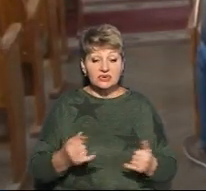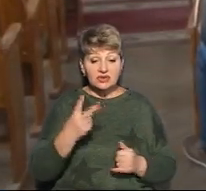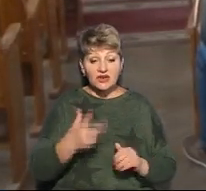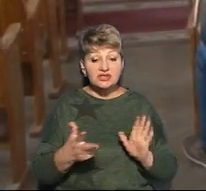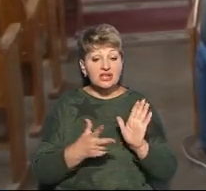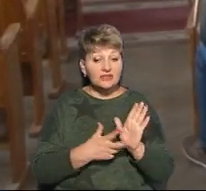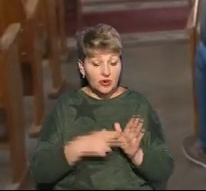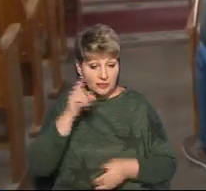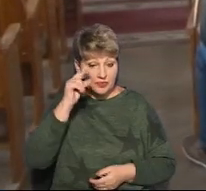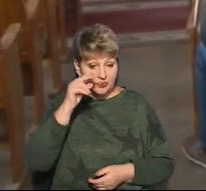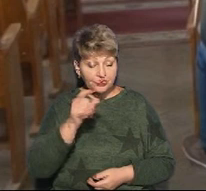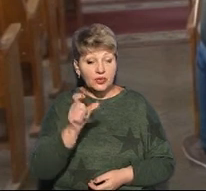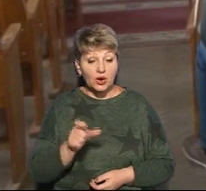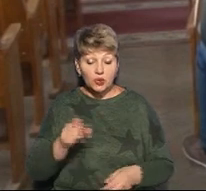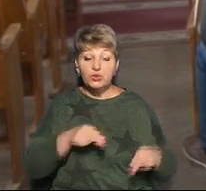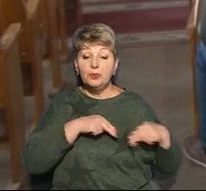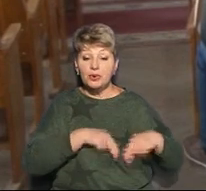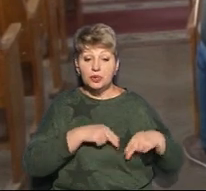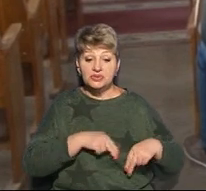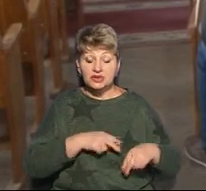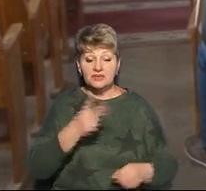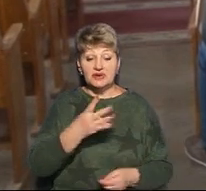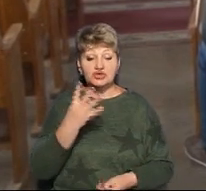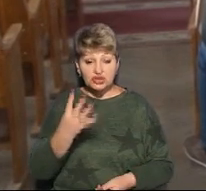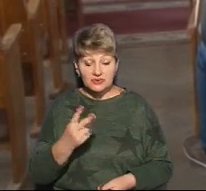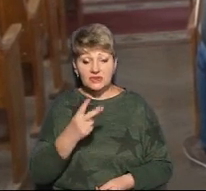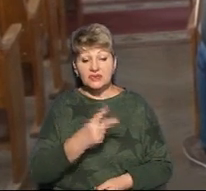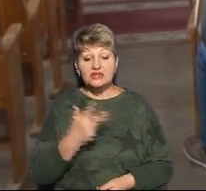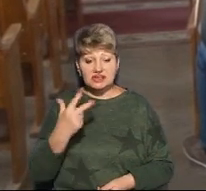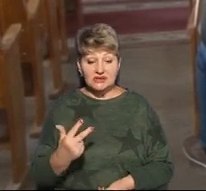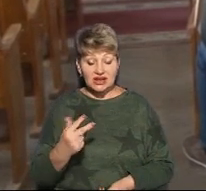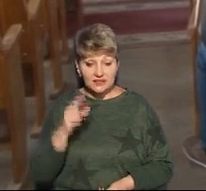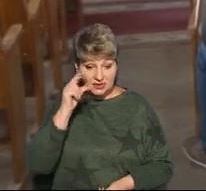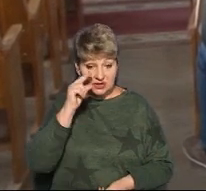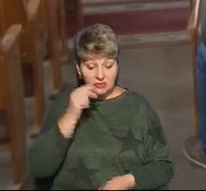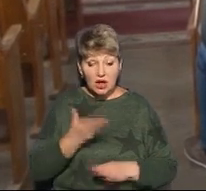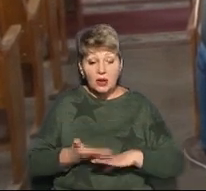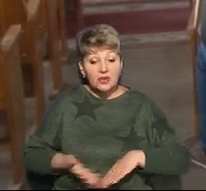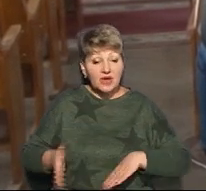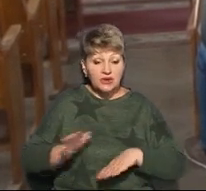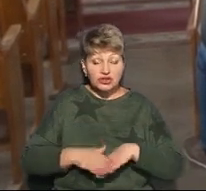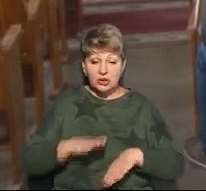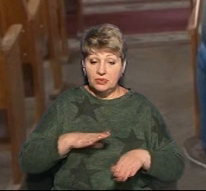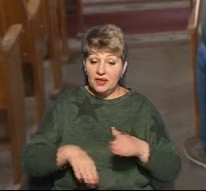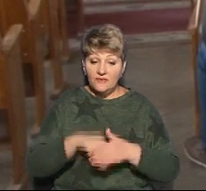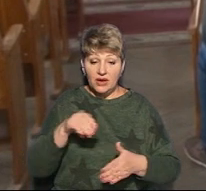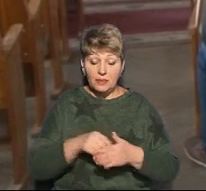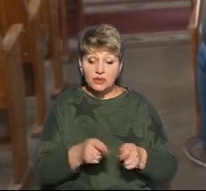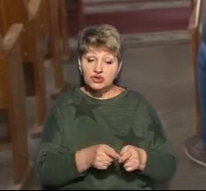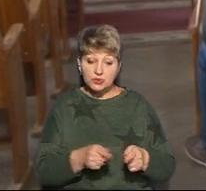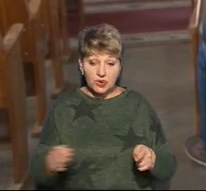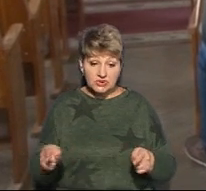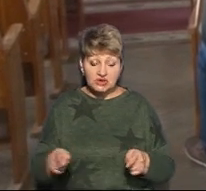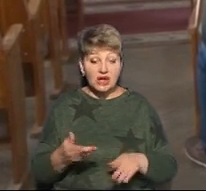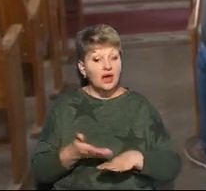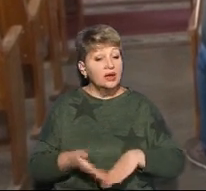28. Люди працювали і 24-го, і 23-го. Дуже тяжкий був виборчий процес.